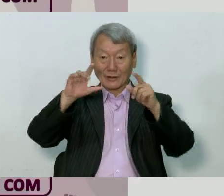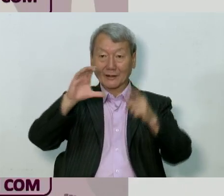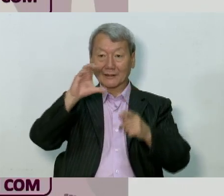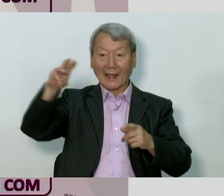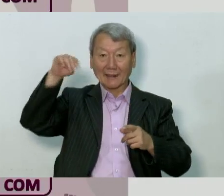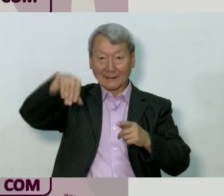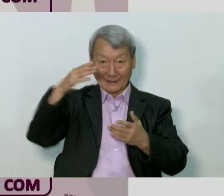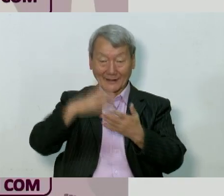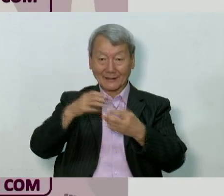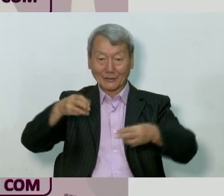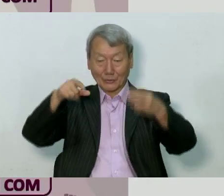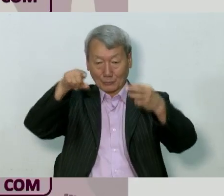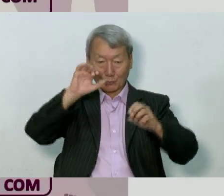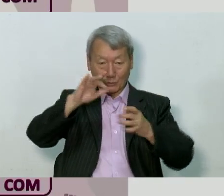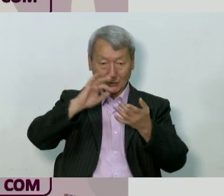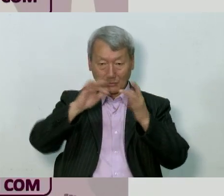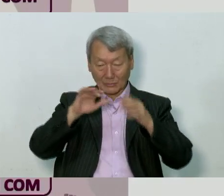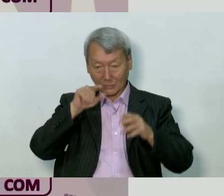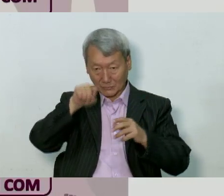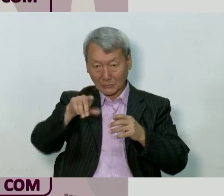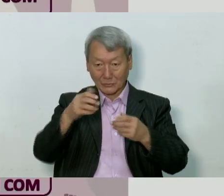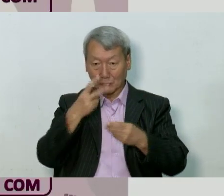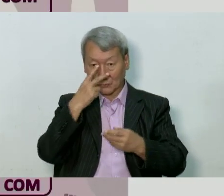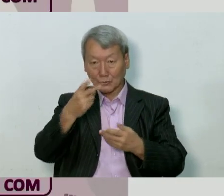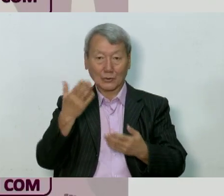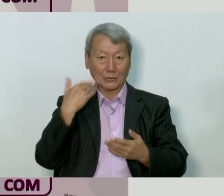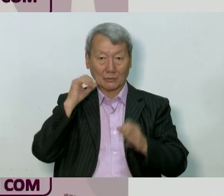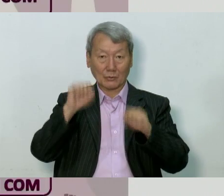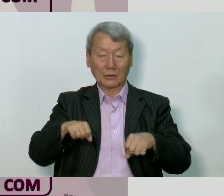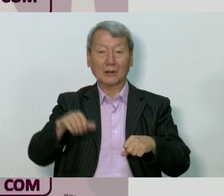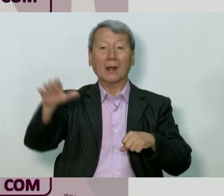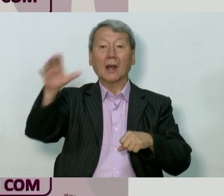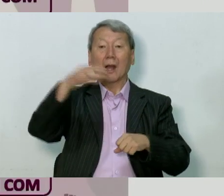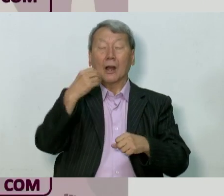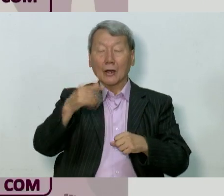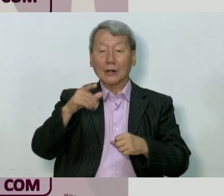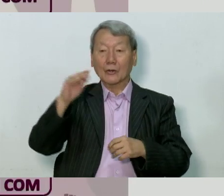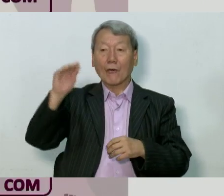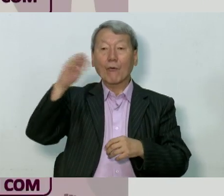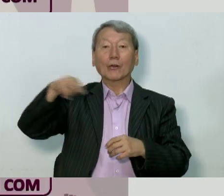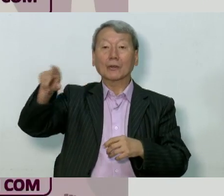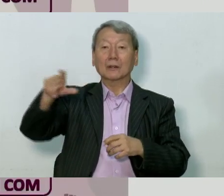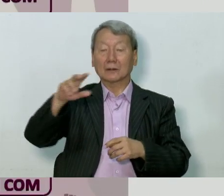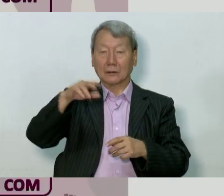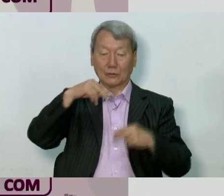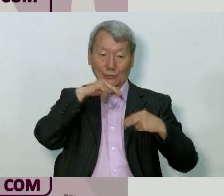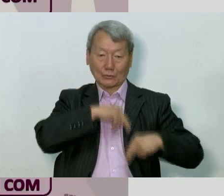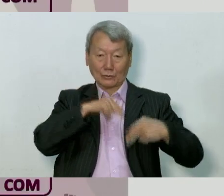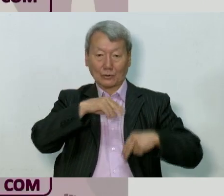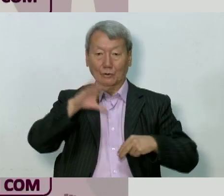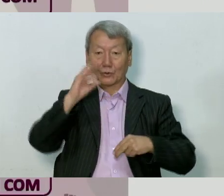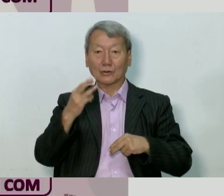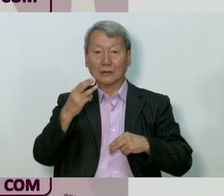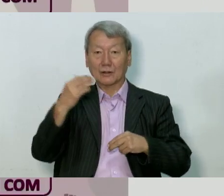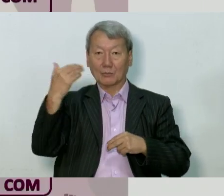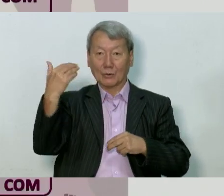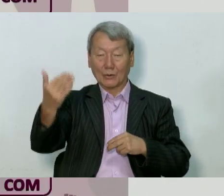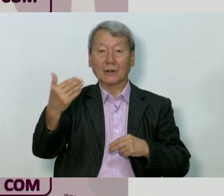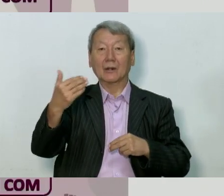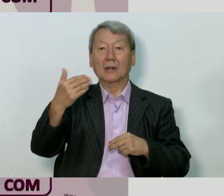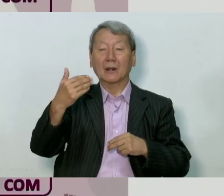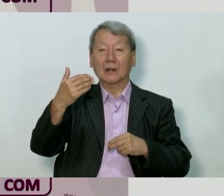маалыматтарды тапсаңар болот. Мына эл аралык валюта фондунун каражаттары, бул эмгек акы, социалдык